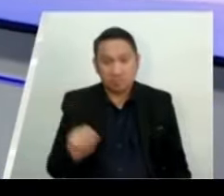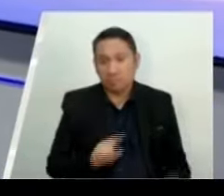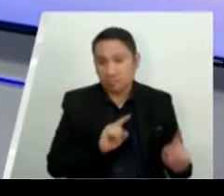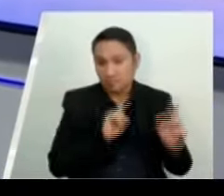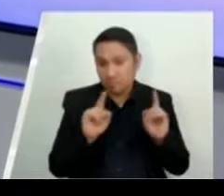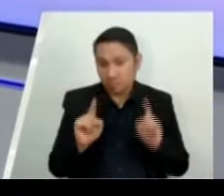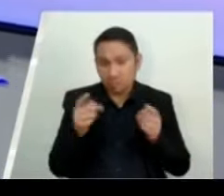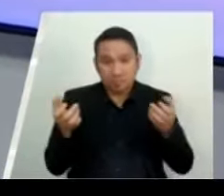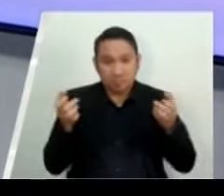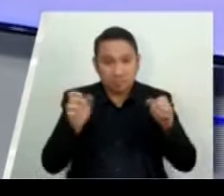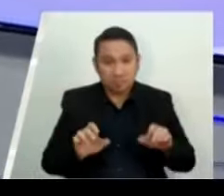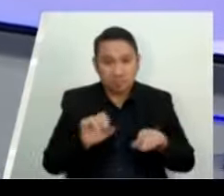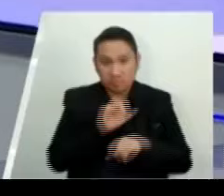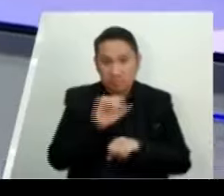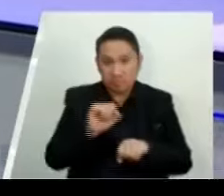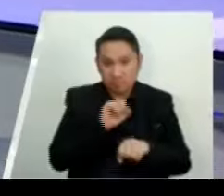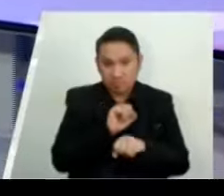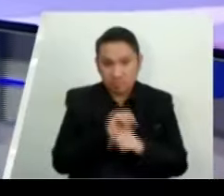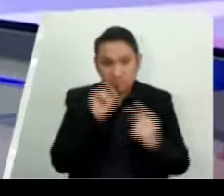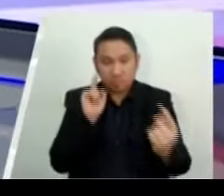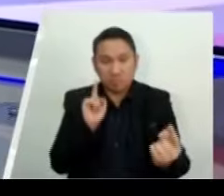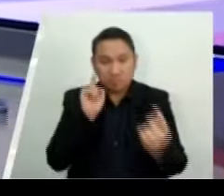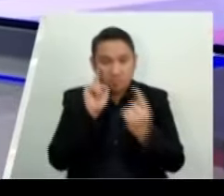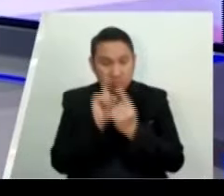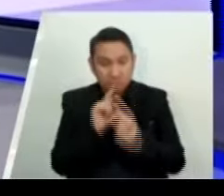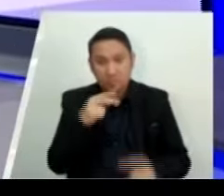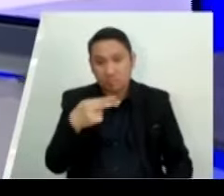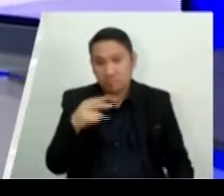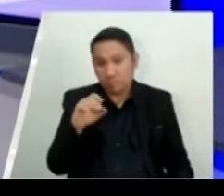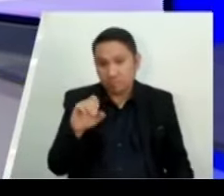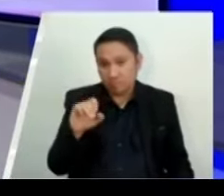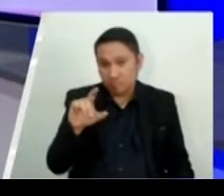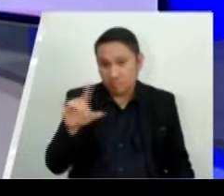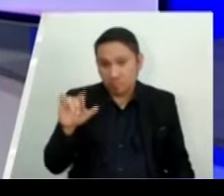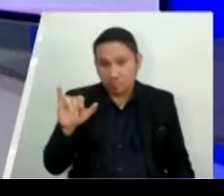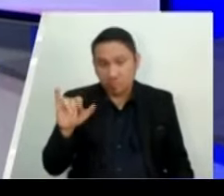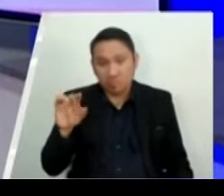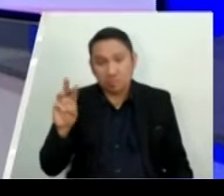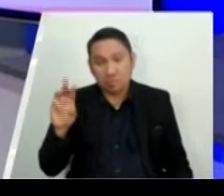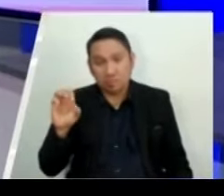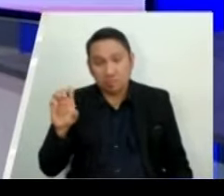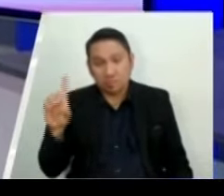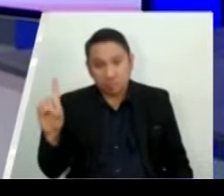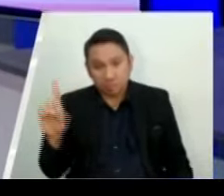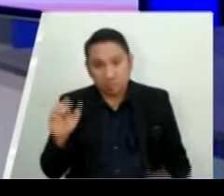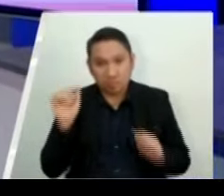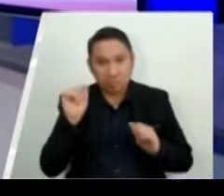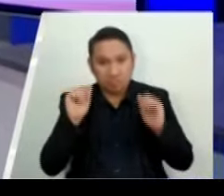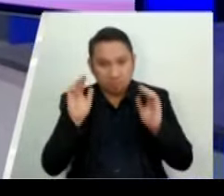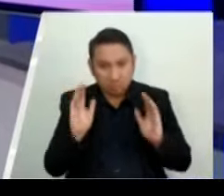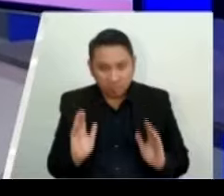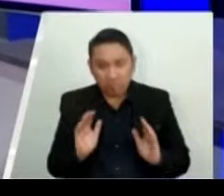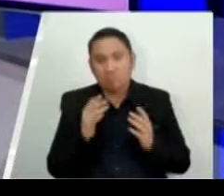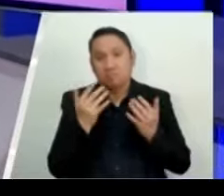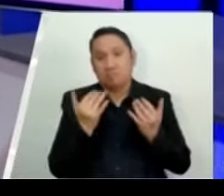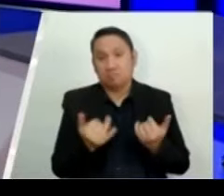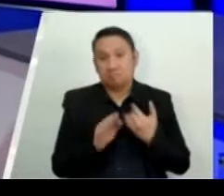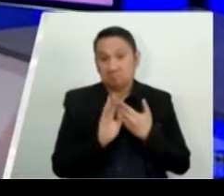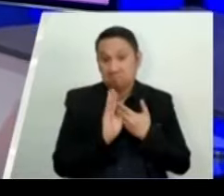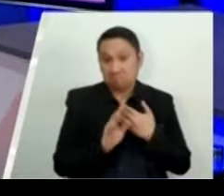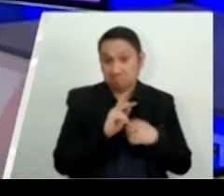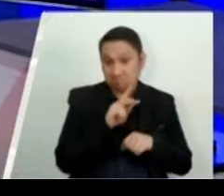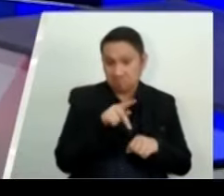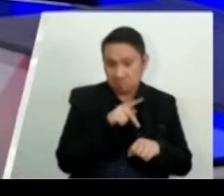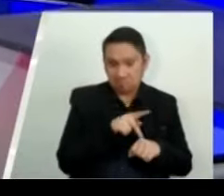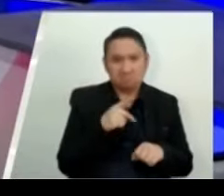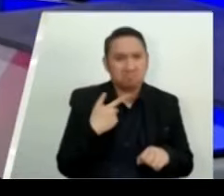saan na-meet niya pa ang ilang Hollywood stars. Sa kanyang pagbabalik bansa, gearing up for a new project na agad si Gabby